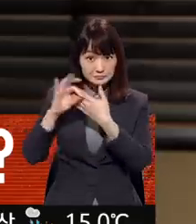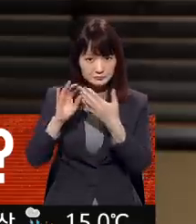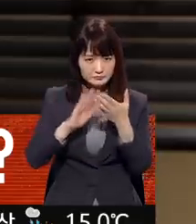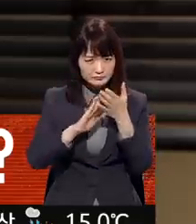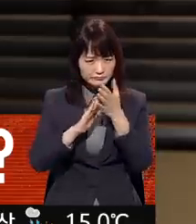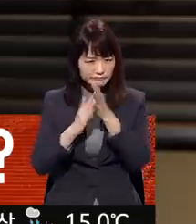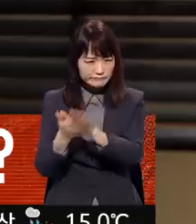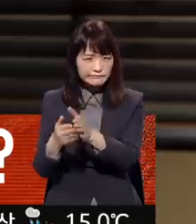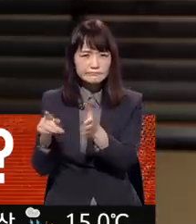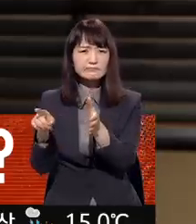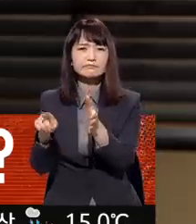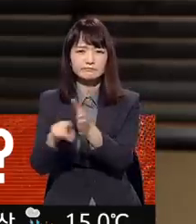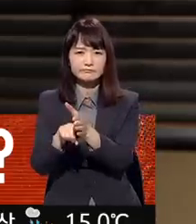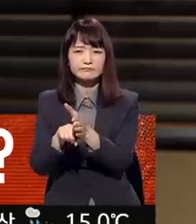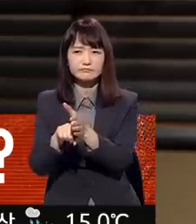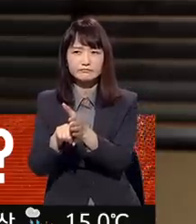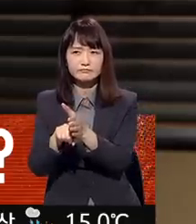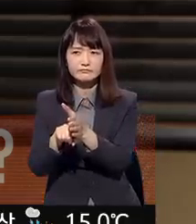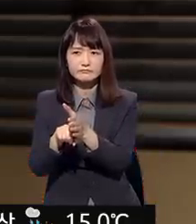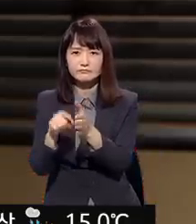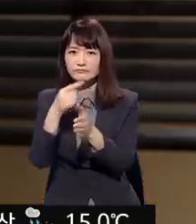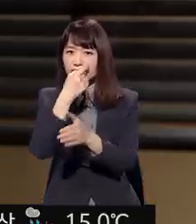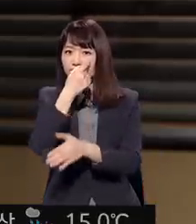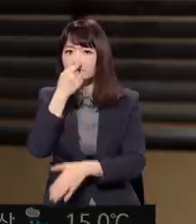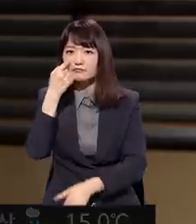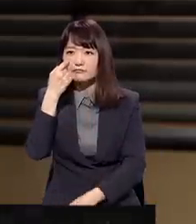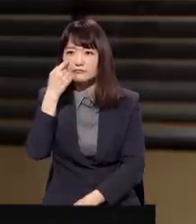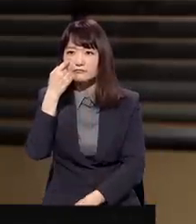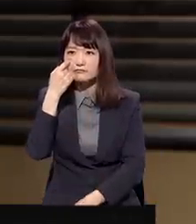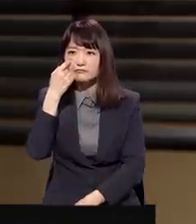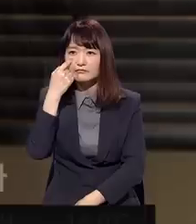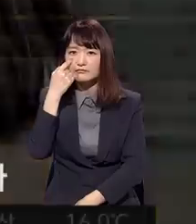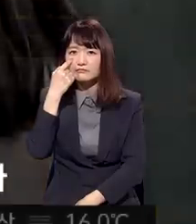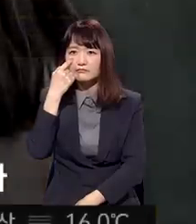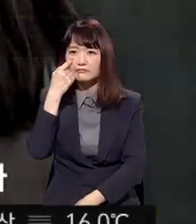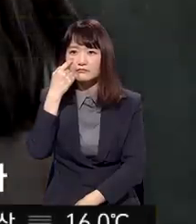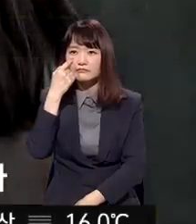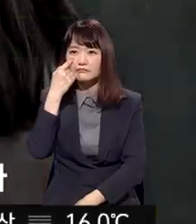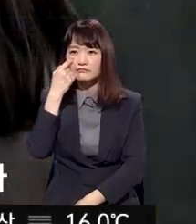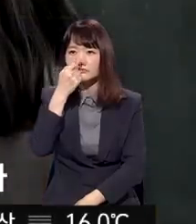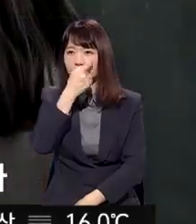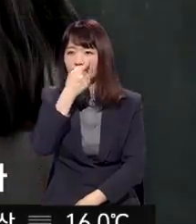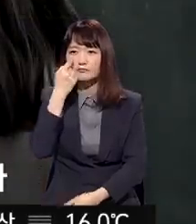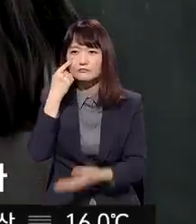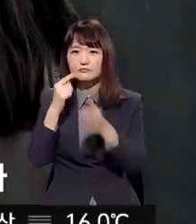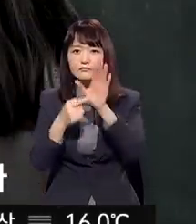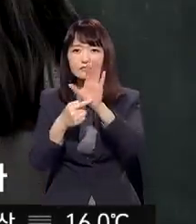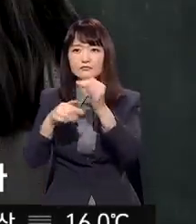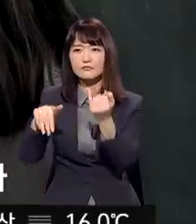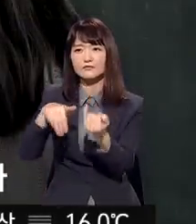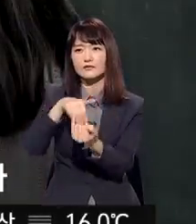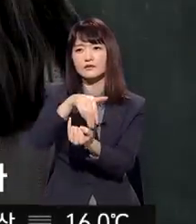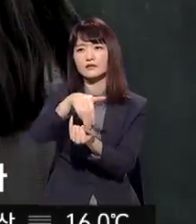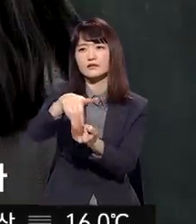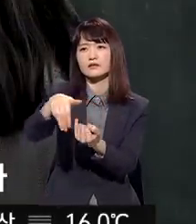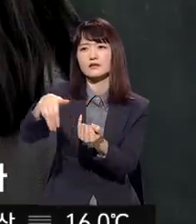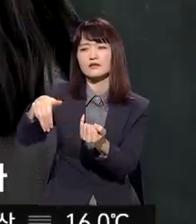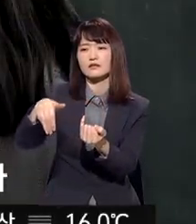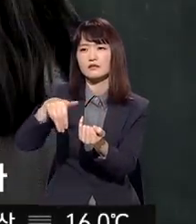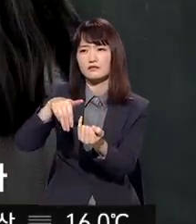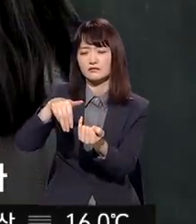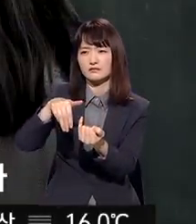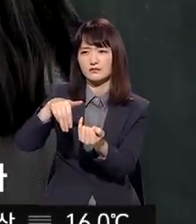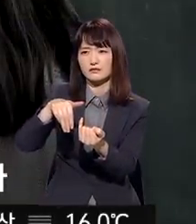그러면 믿을 수 있게 확인이 되려면 이 증거가 처녀성이다라고 이렇게 얘기를 하면서 다른